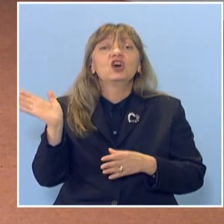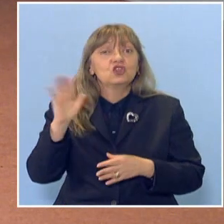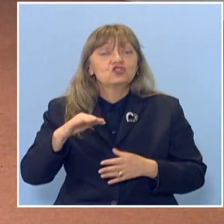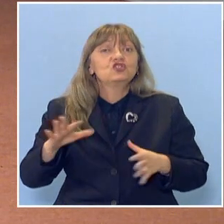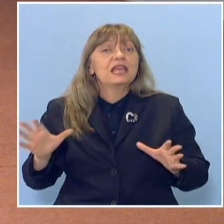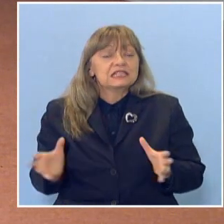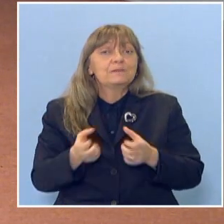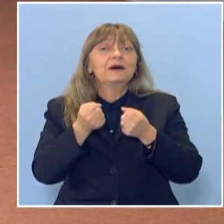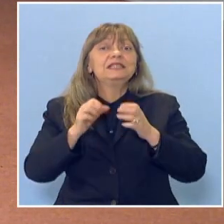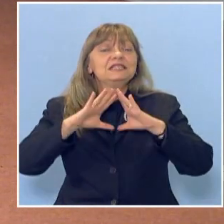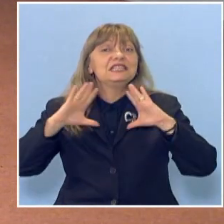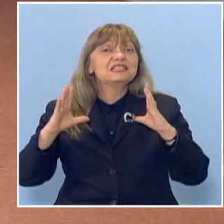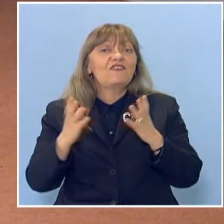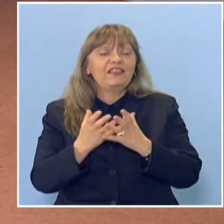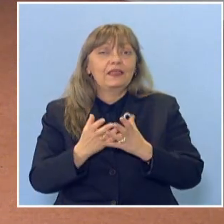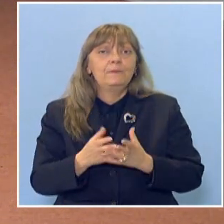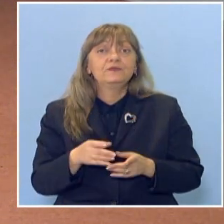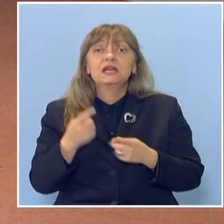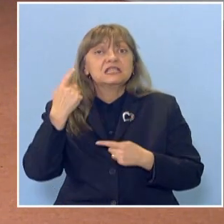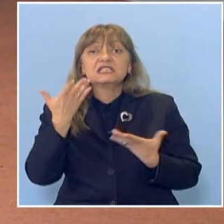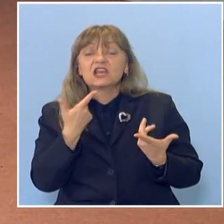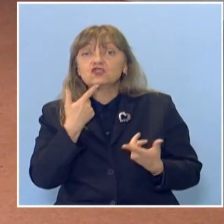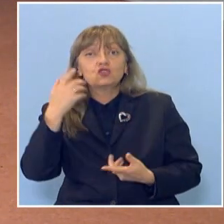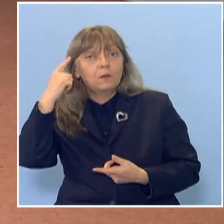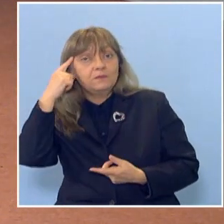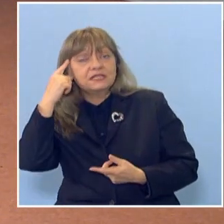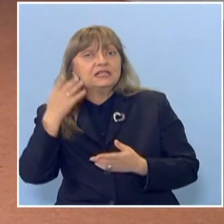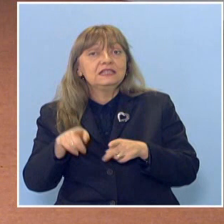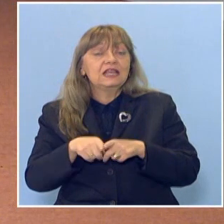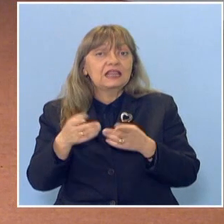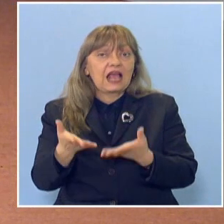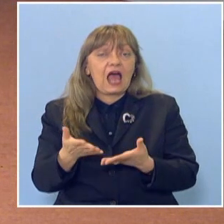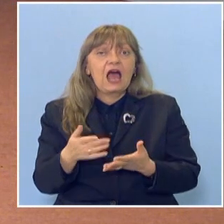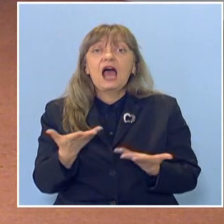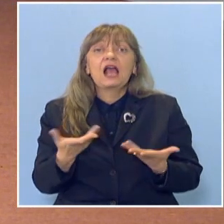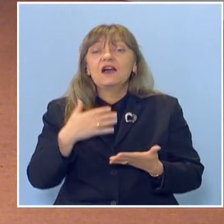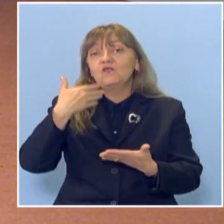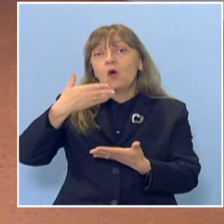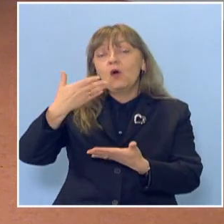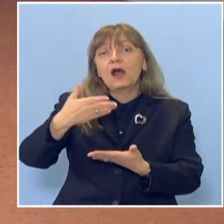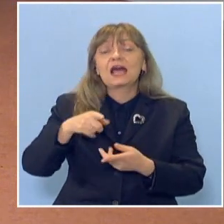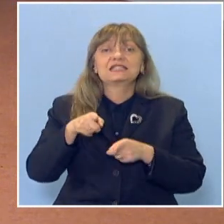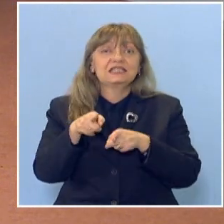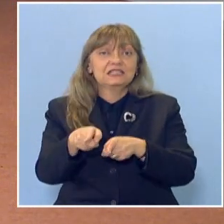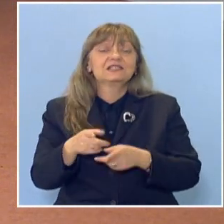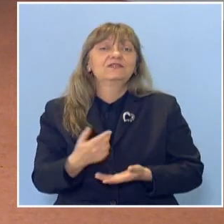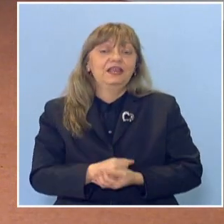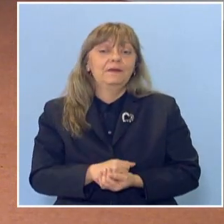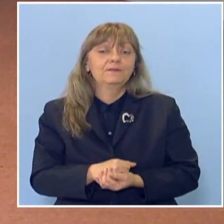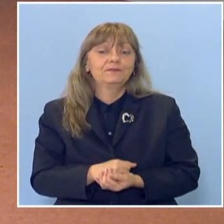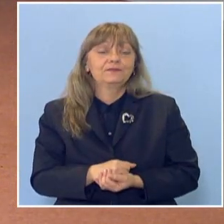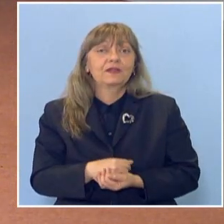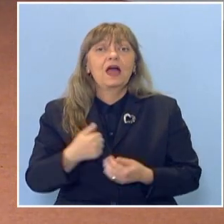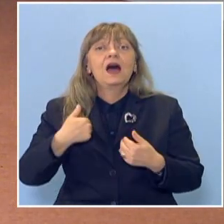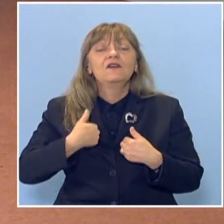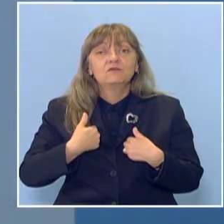младежкия форум. Защо смятате така и всъщност какви послания отправихте с тази своя реч? В